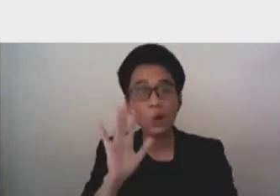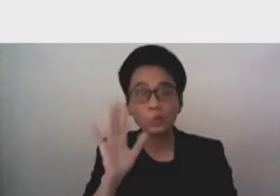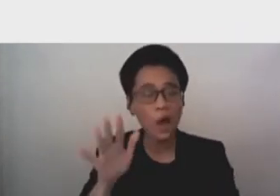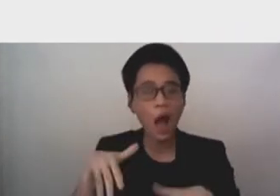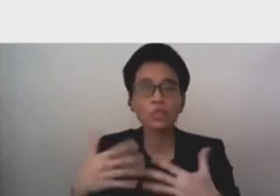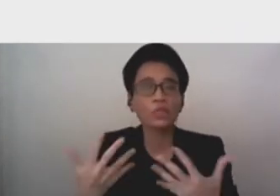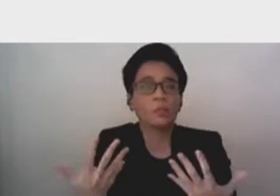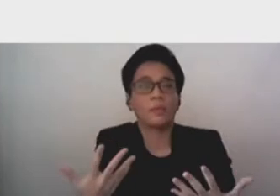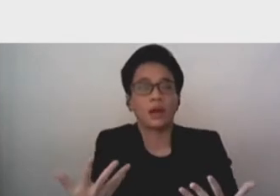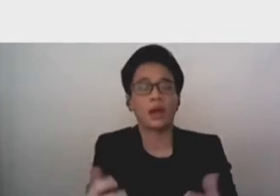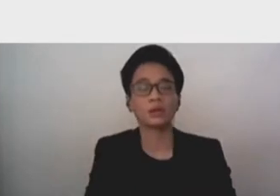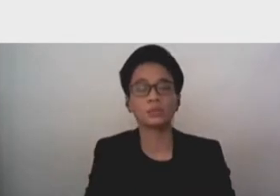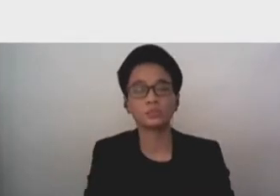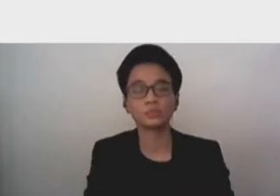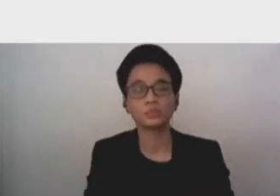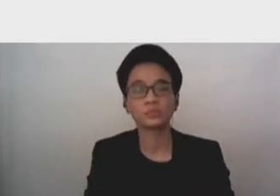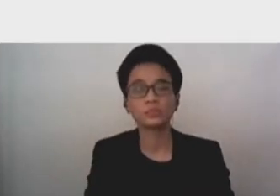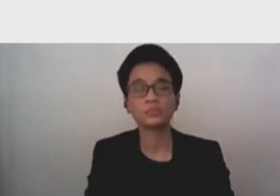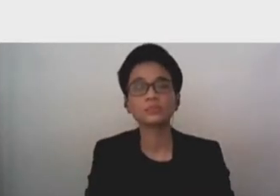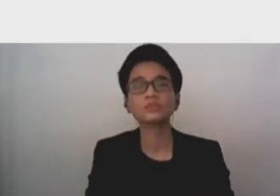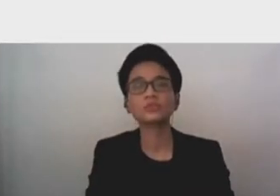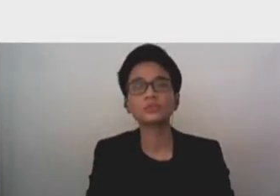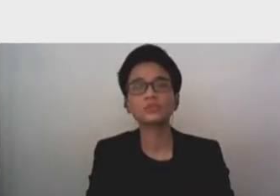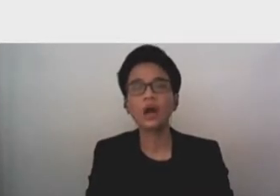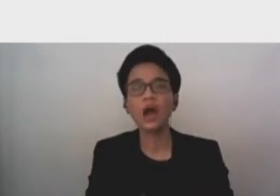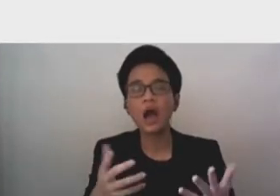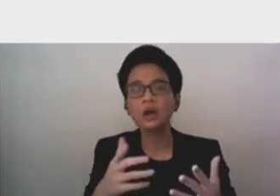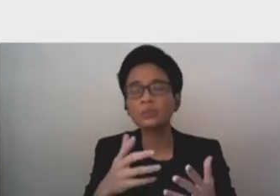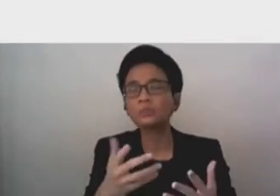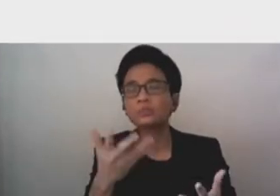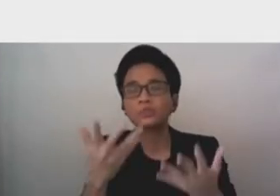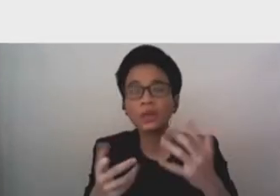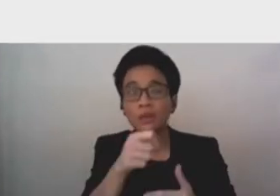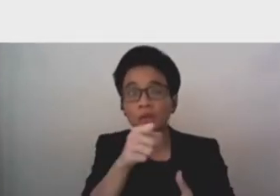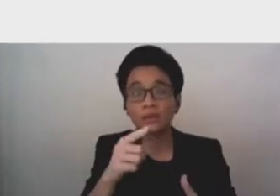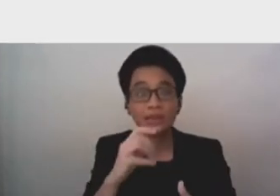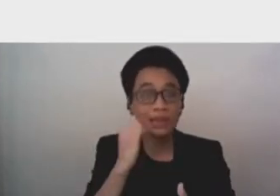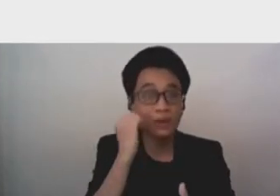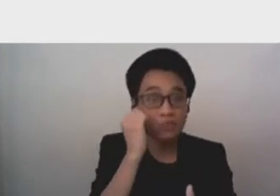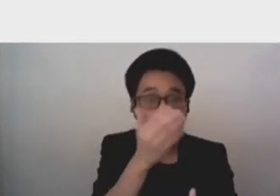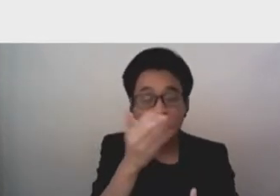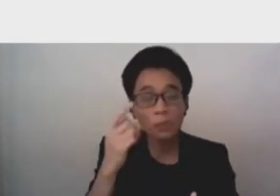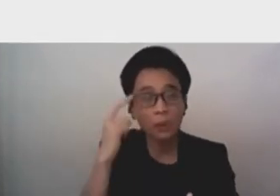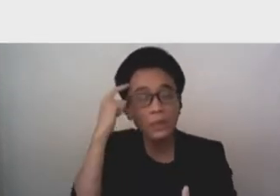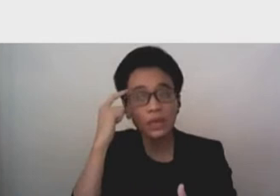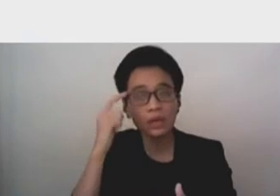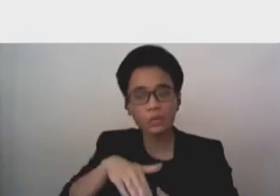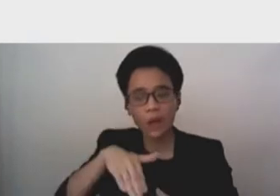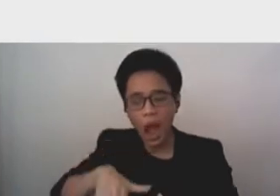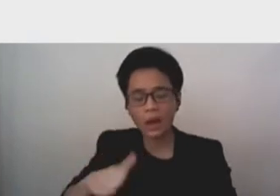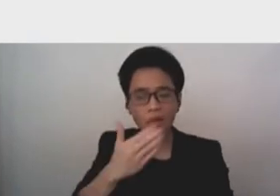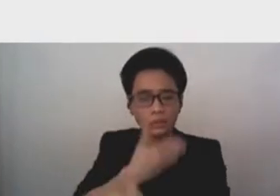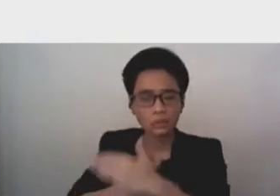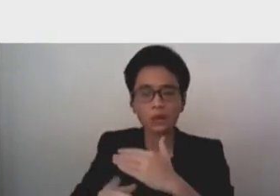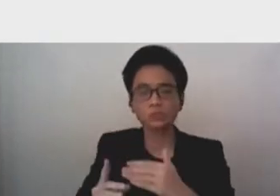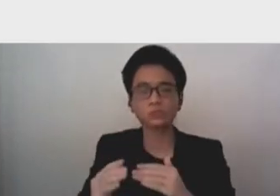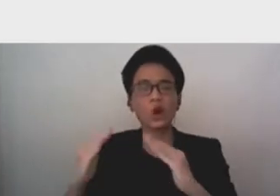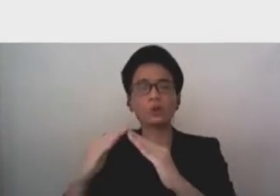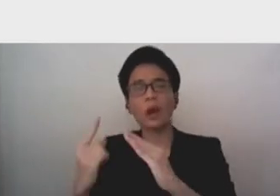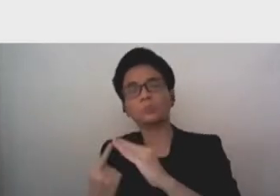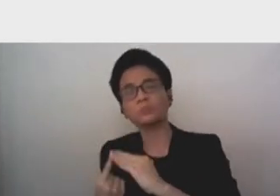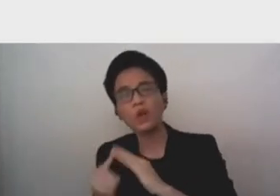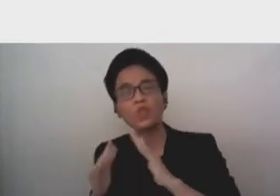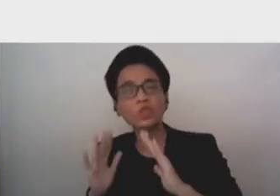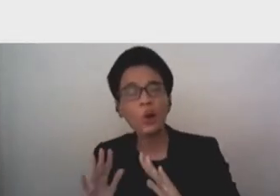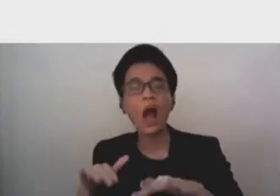membuat anak tersebut lebih pada bergerak di dalam rumah aja untuk kemudian akhirnya melimitasi hubungan mereka dengan masyarakat luas.